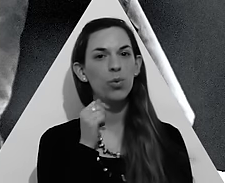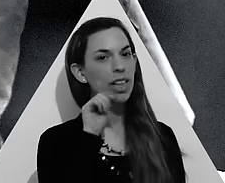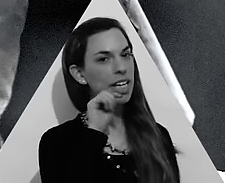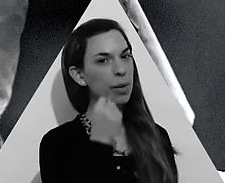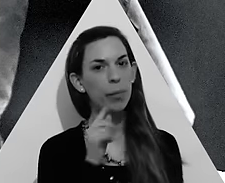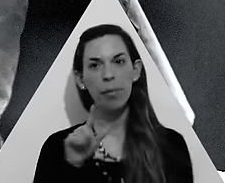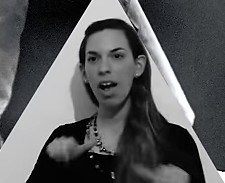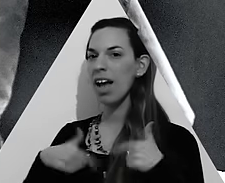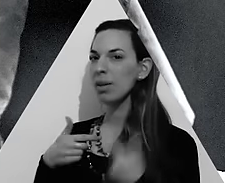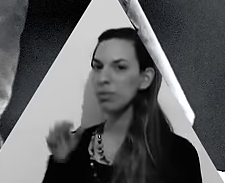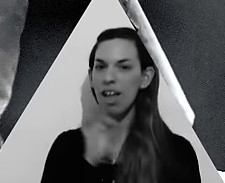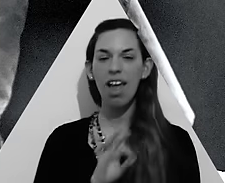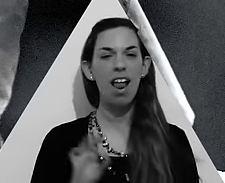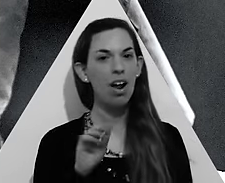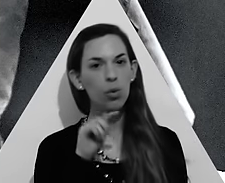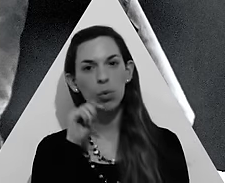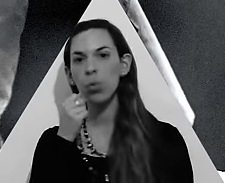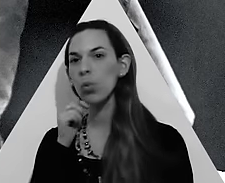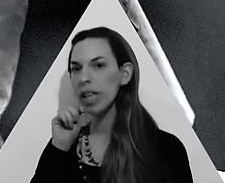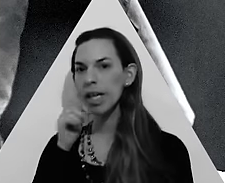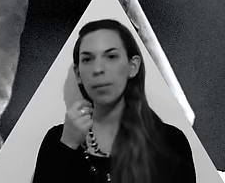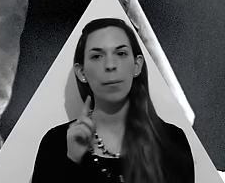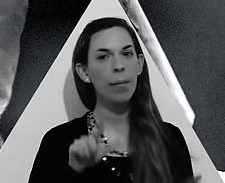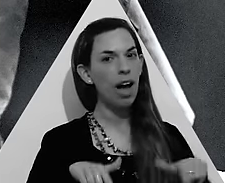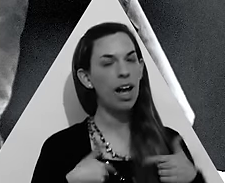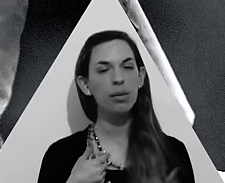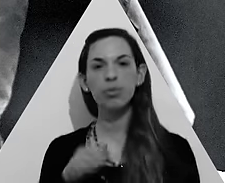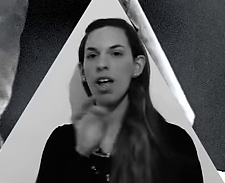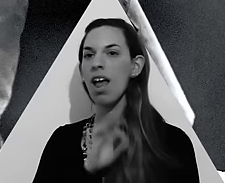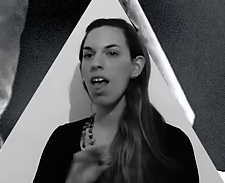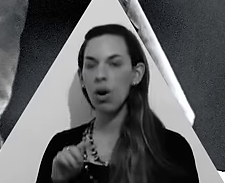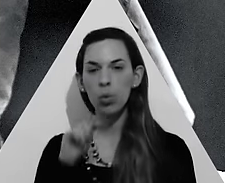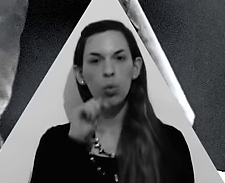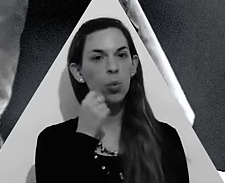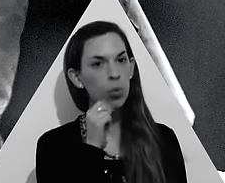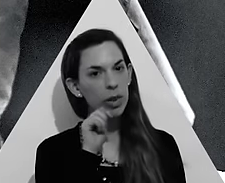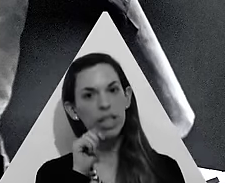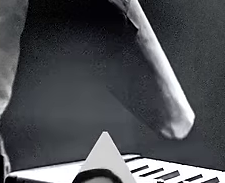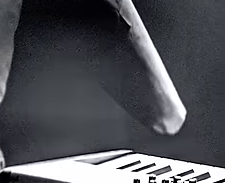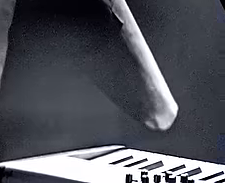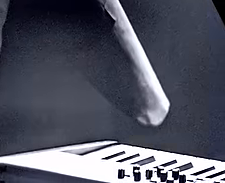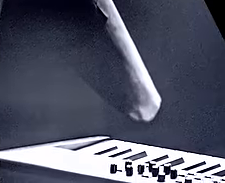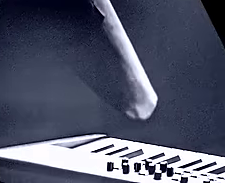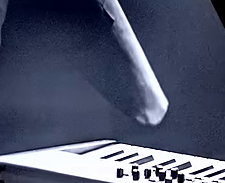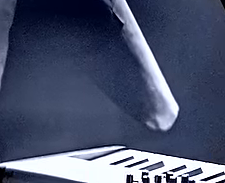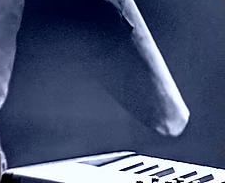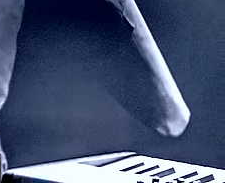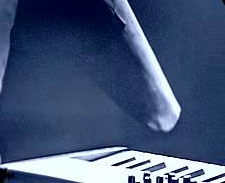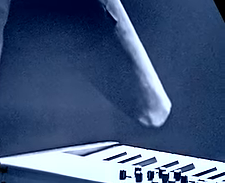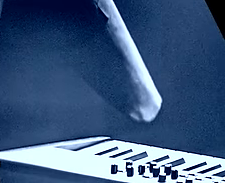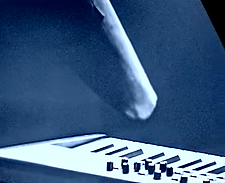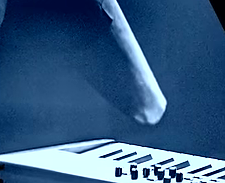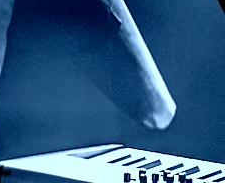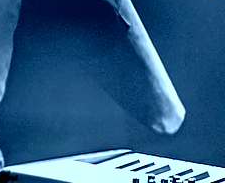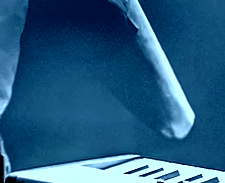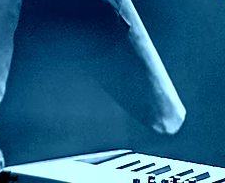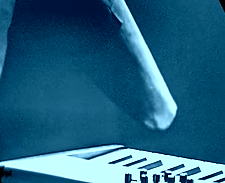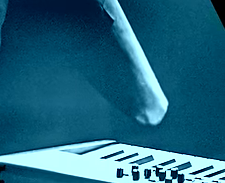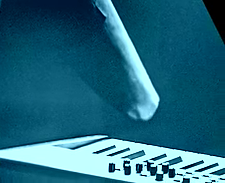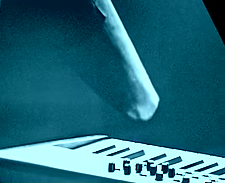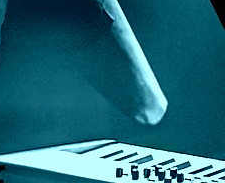שלנו תותים, החיים שלנו תותים, החיים שלנו תותים.